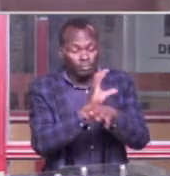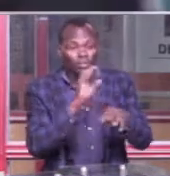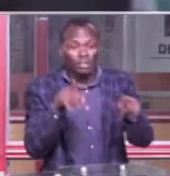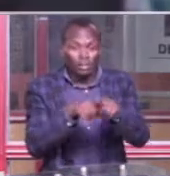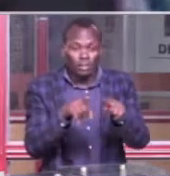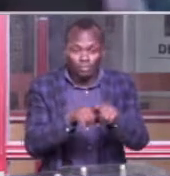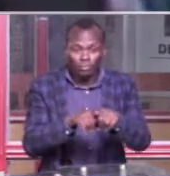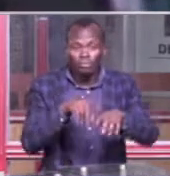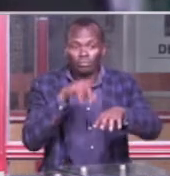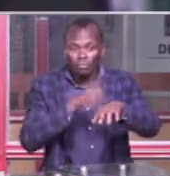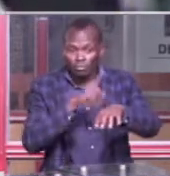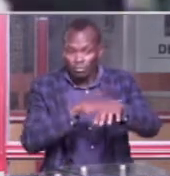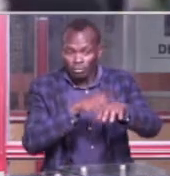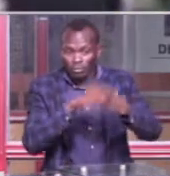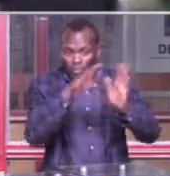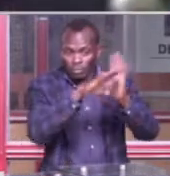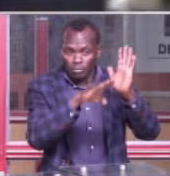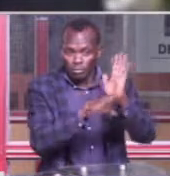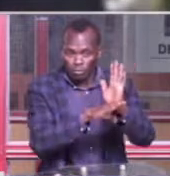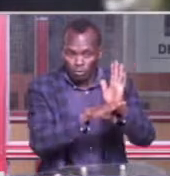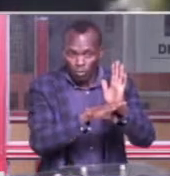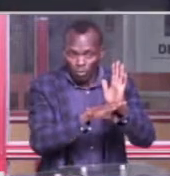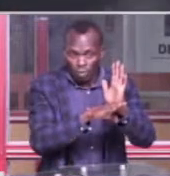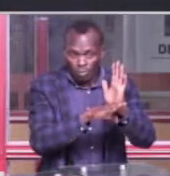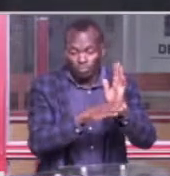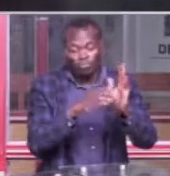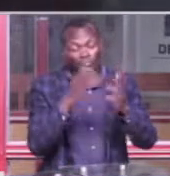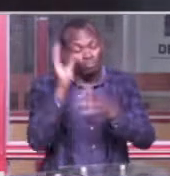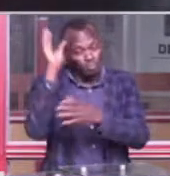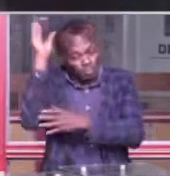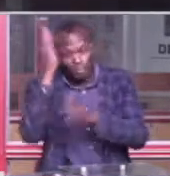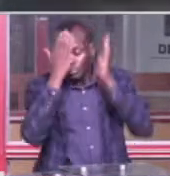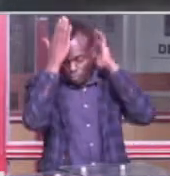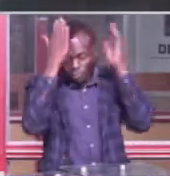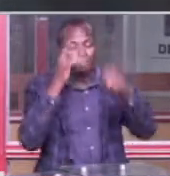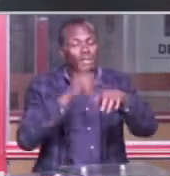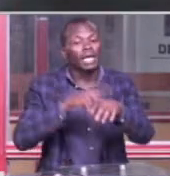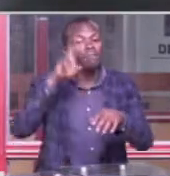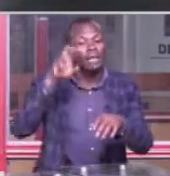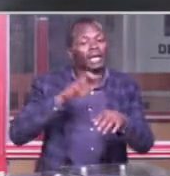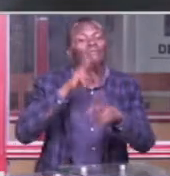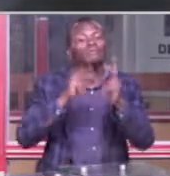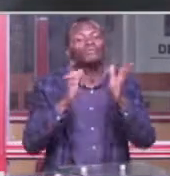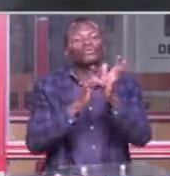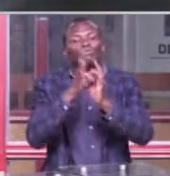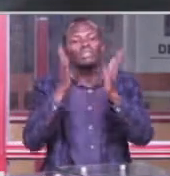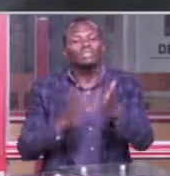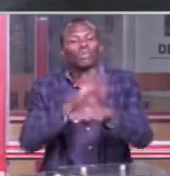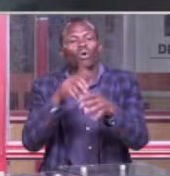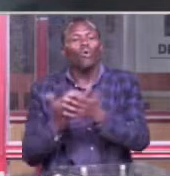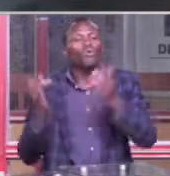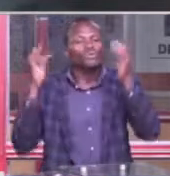ekibya kusawa bilizo kumacha abantu bali batansi okulinya akasozo kubera abajulizi ngo mukurembezo gwanga yuri kaguta mu